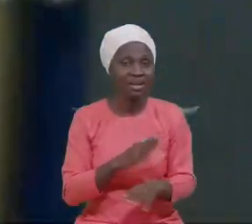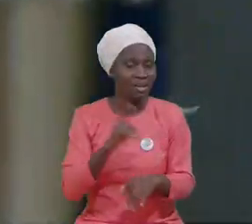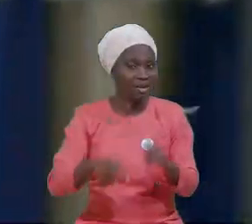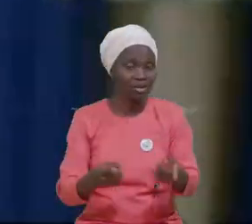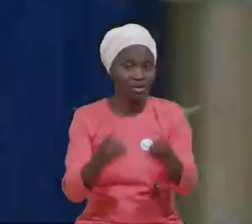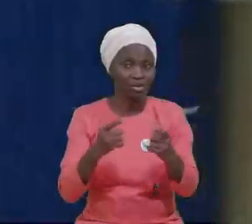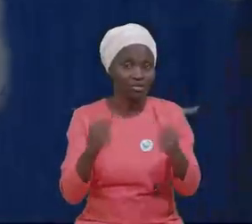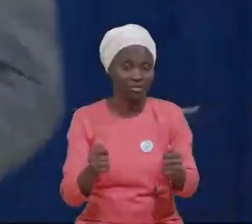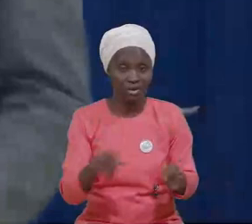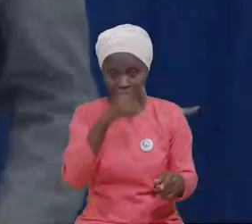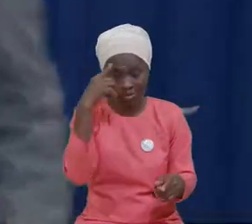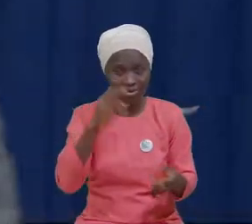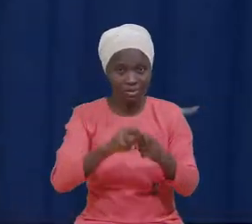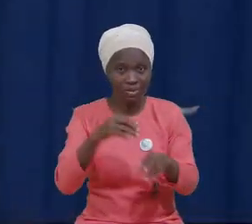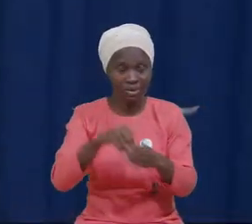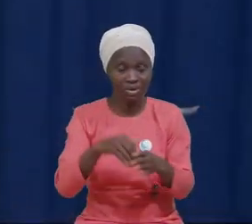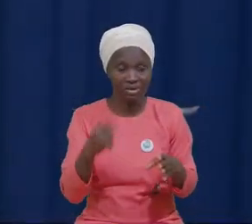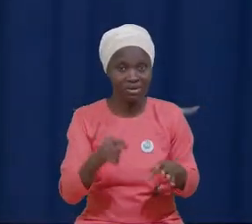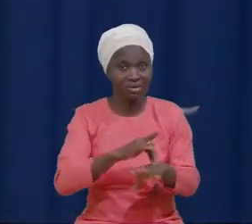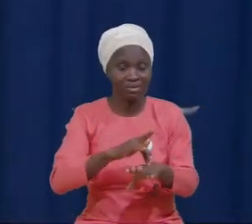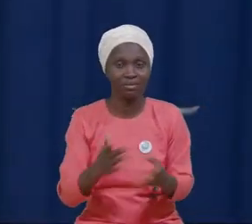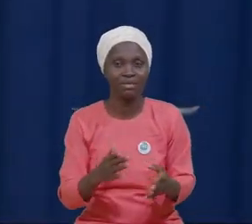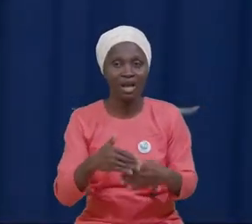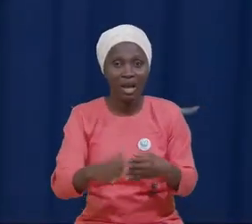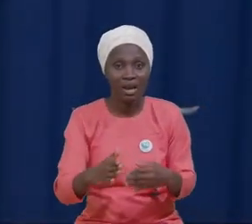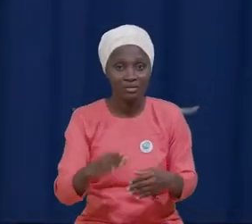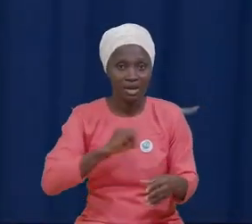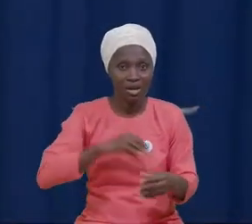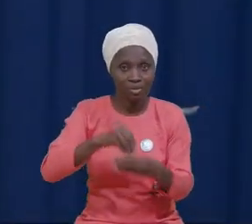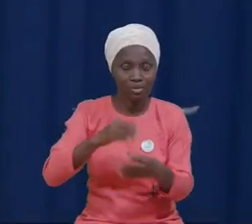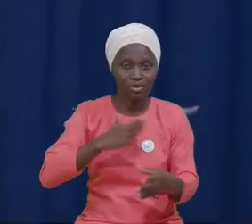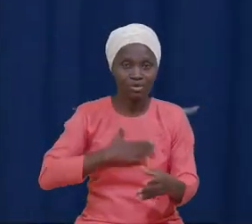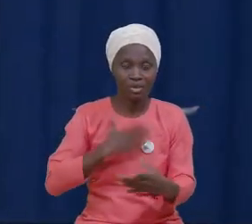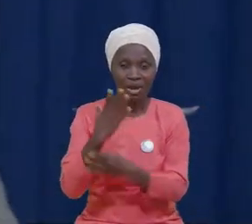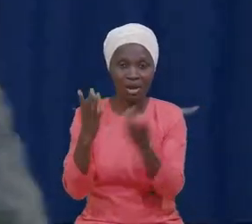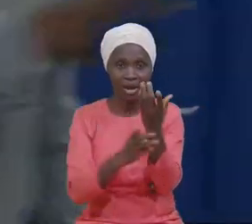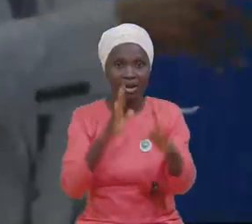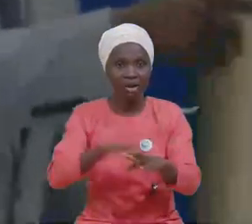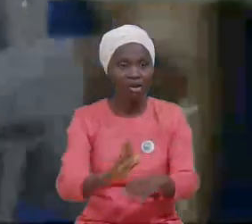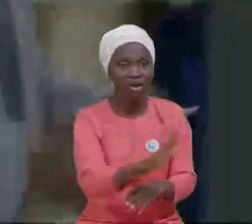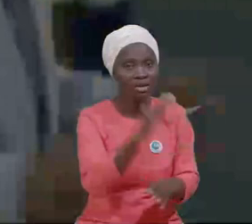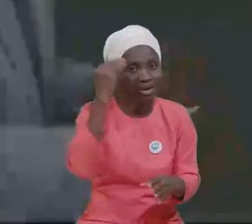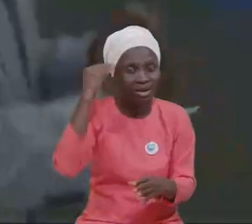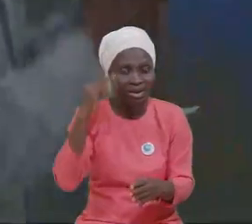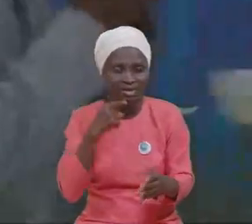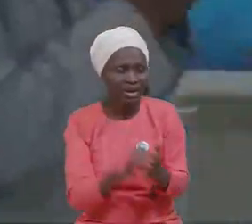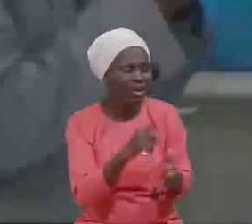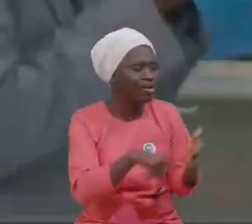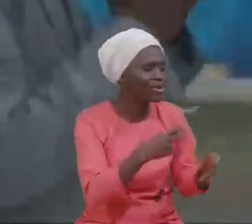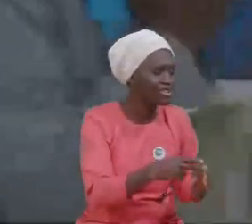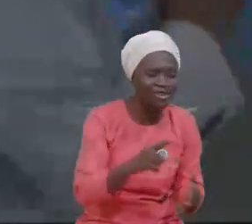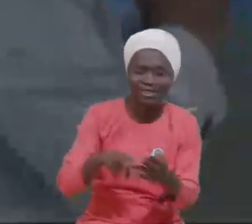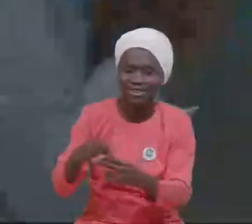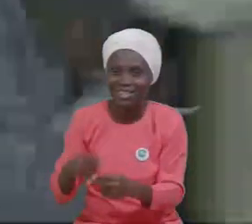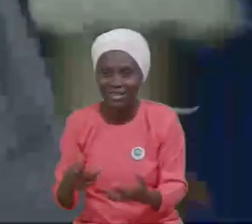Et il ne pouvait pas, il ne pouvait pas aller vite. J'ai placé la main sur la tête. Ah, toi, comment tu vas? Et je suis